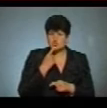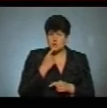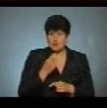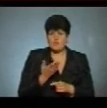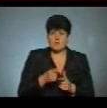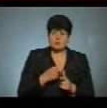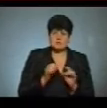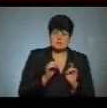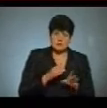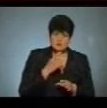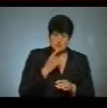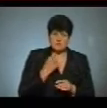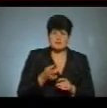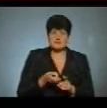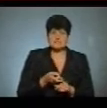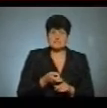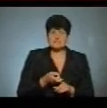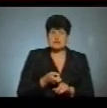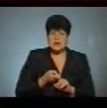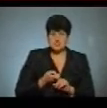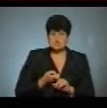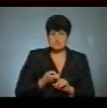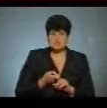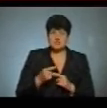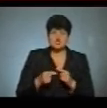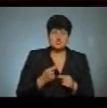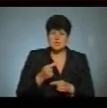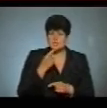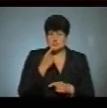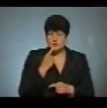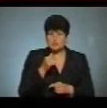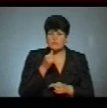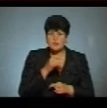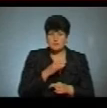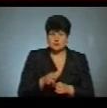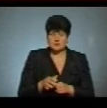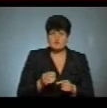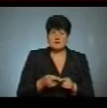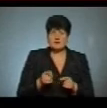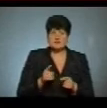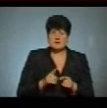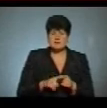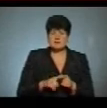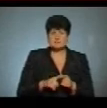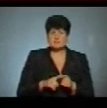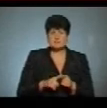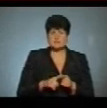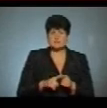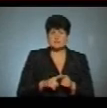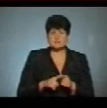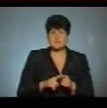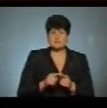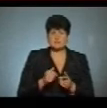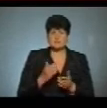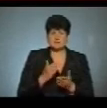кров. Зараження через кров неможливе. Центр служби крові в Тернополі забезпечений